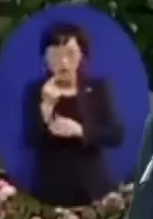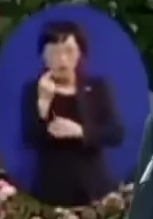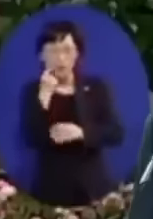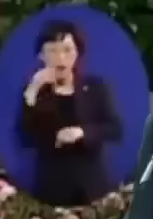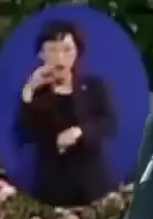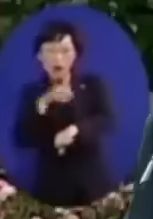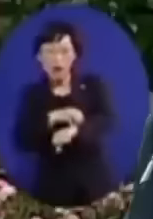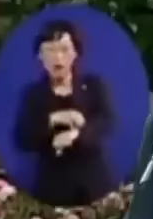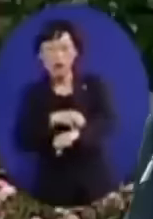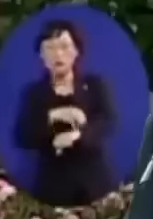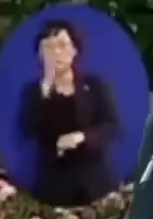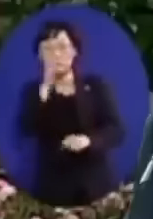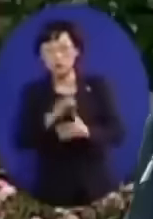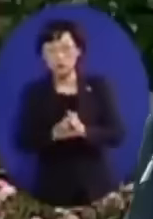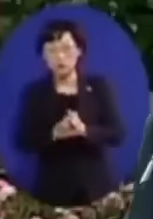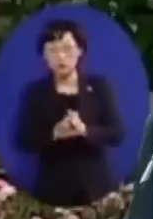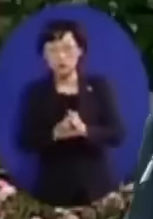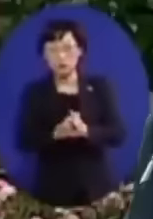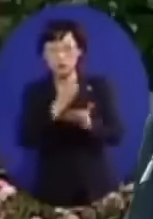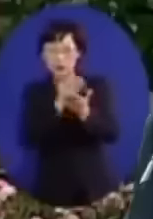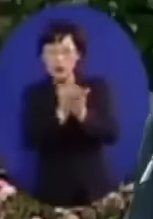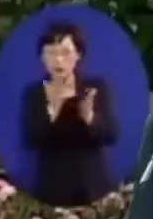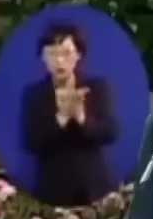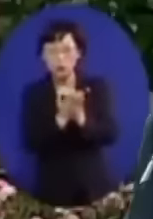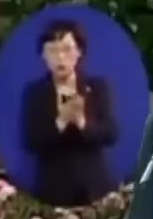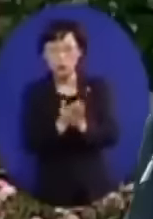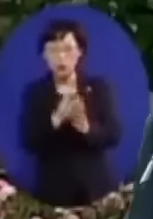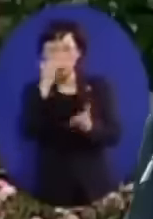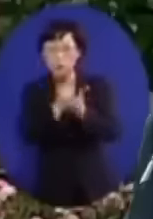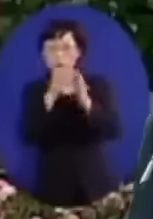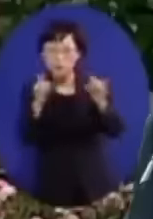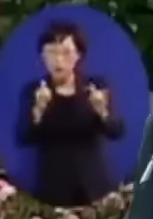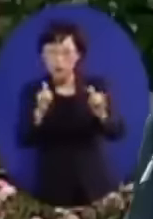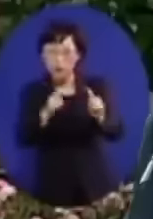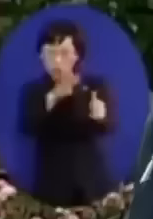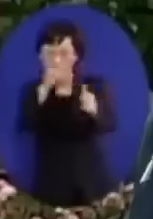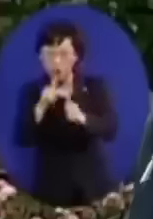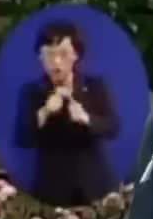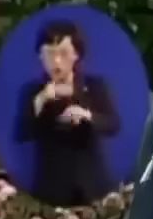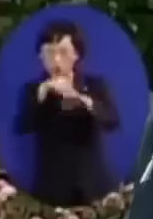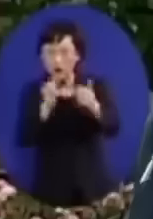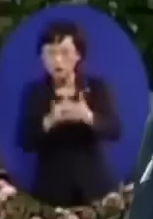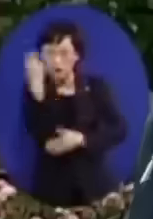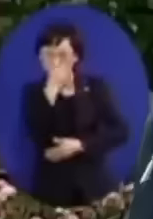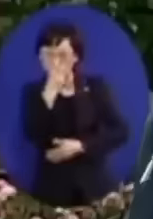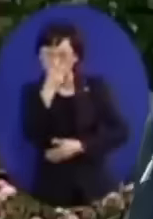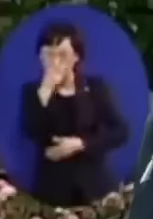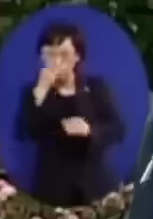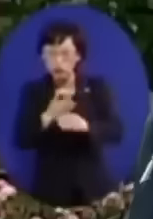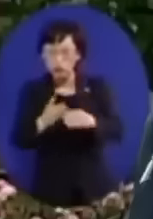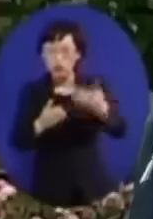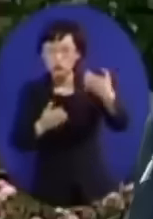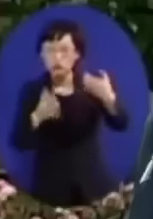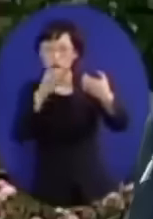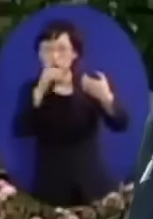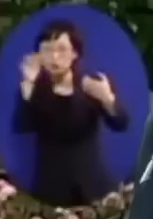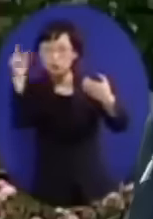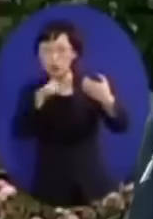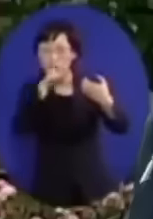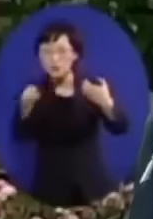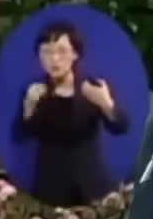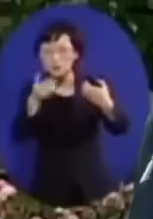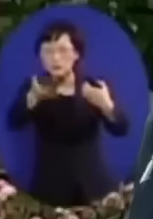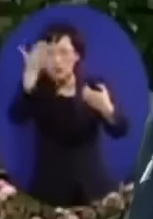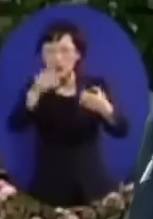미국의 범죄심리학자는 각종 범죄자들을 대상으로 심리조사를 한 결과 범죄자의 90%가 마음의